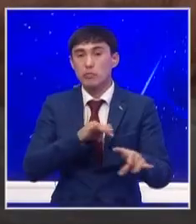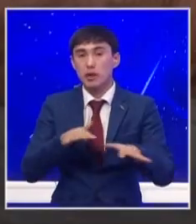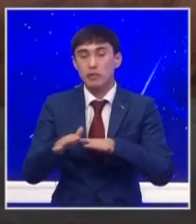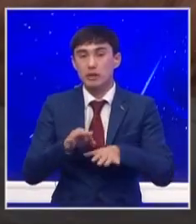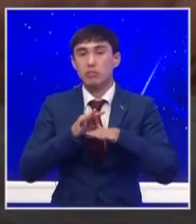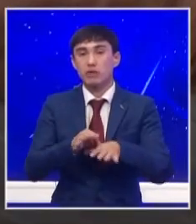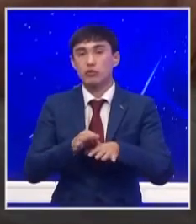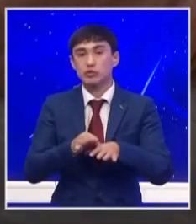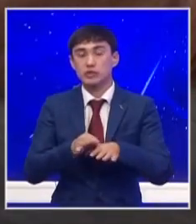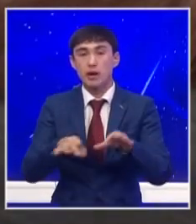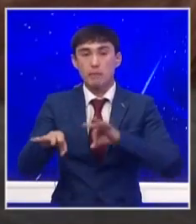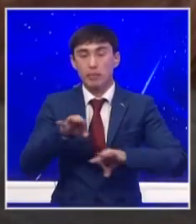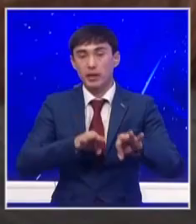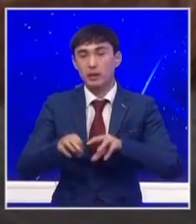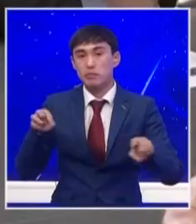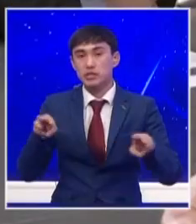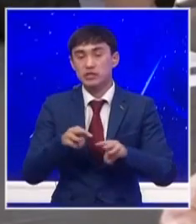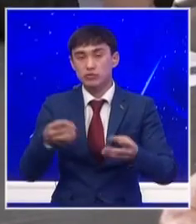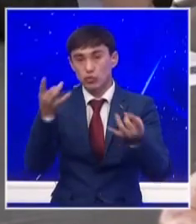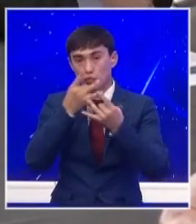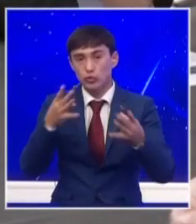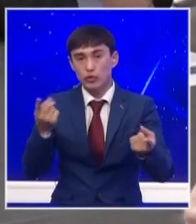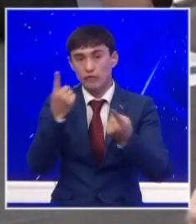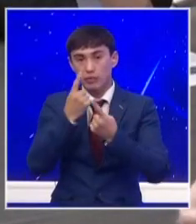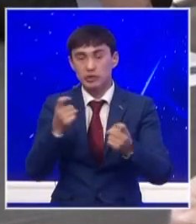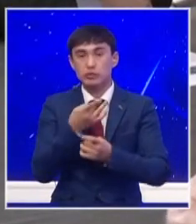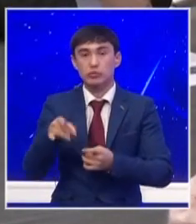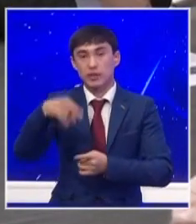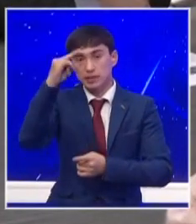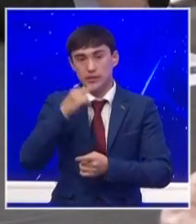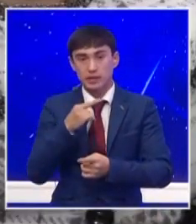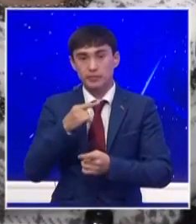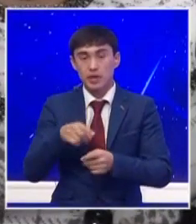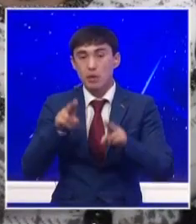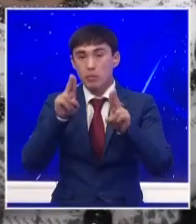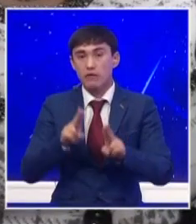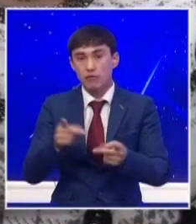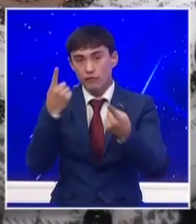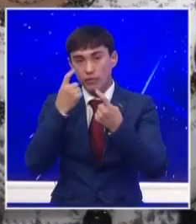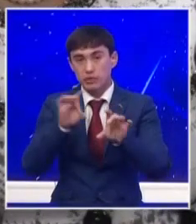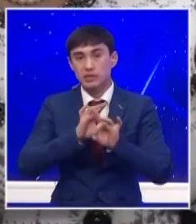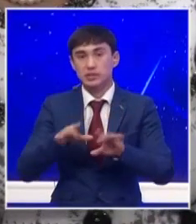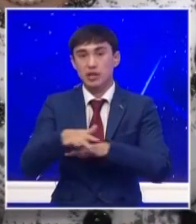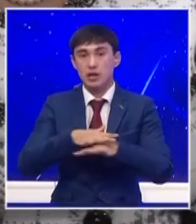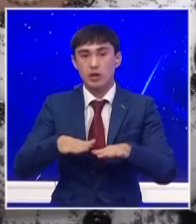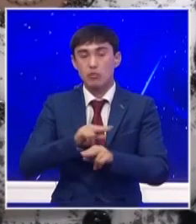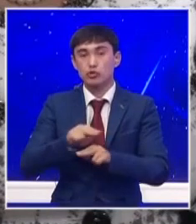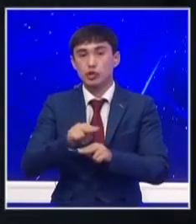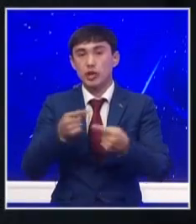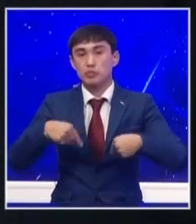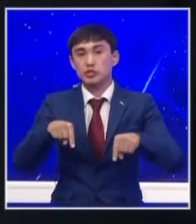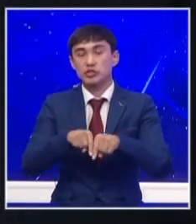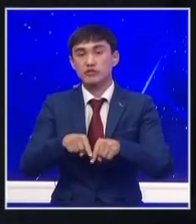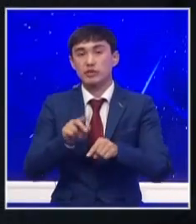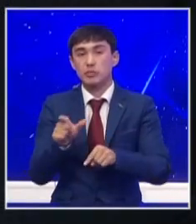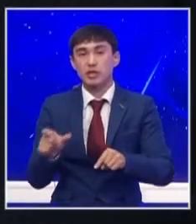мероприятие проводится в рамках проекта Министерства культуры и информации Республики Казахстан правовое информирование населения обучени общественных